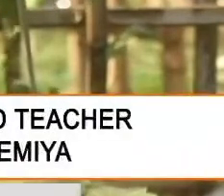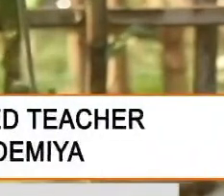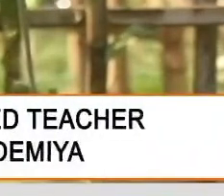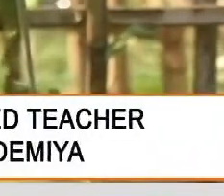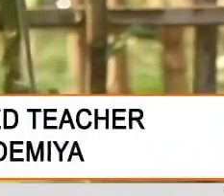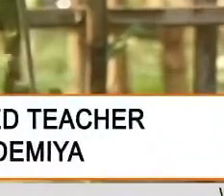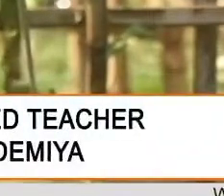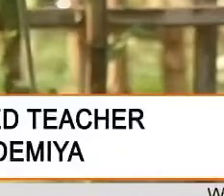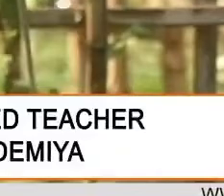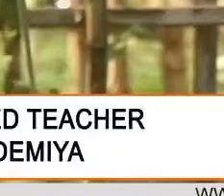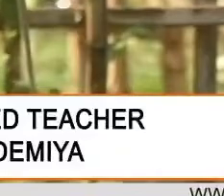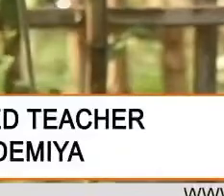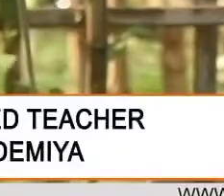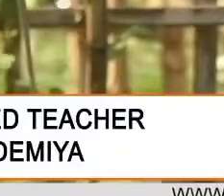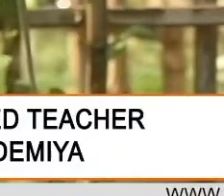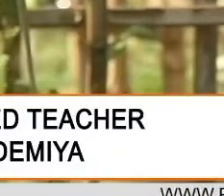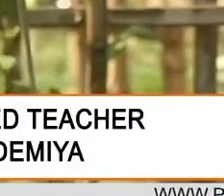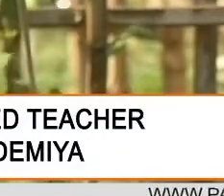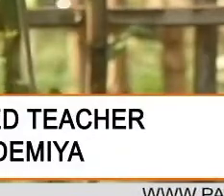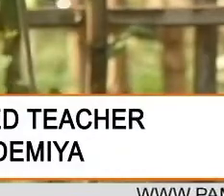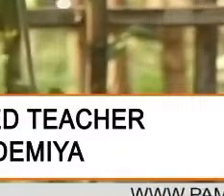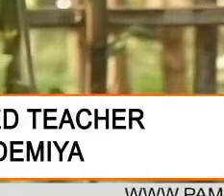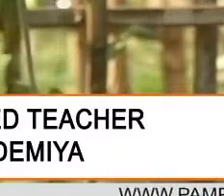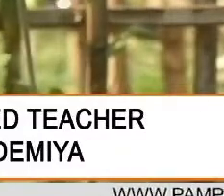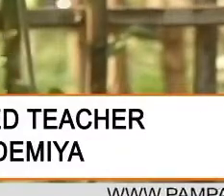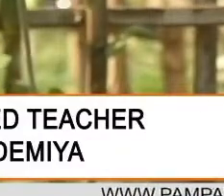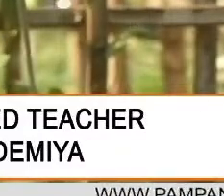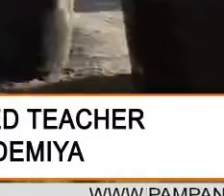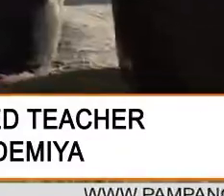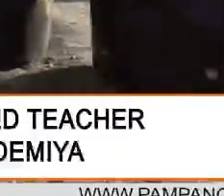klaseng bote na pwedeng gamitan. Ginamit ko na.